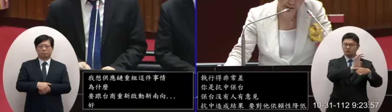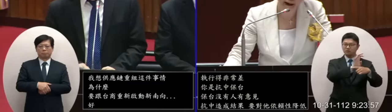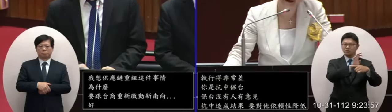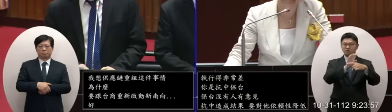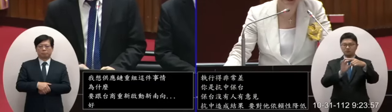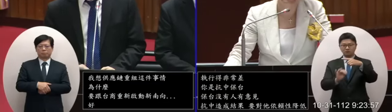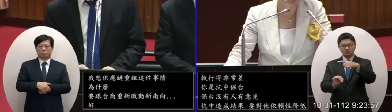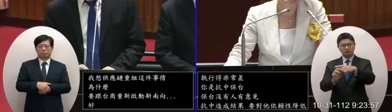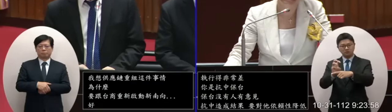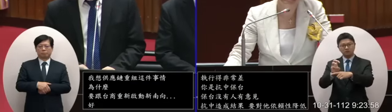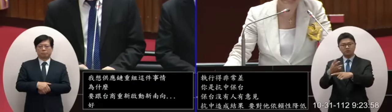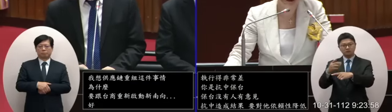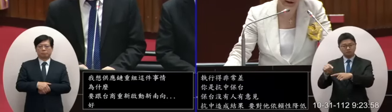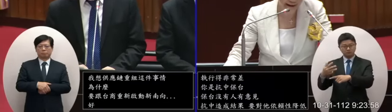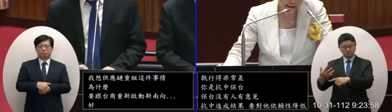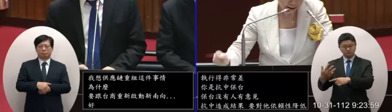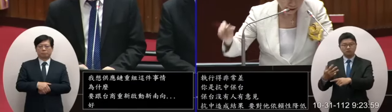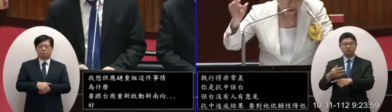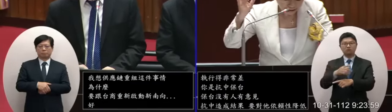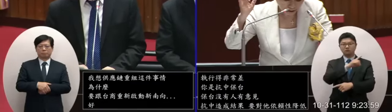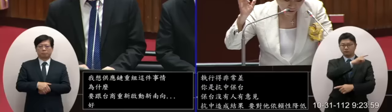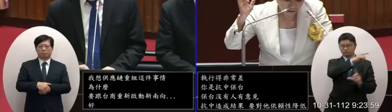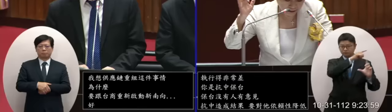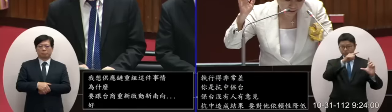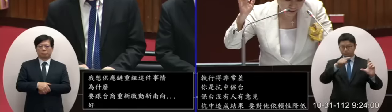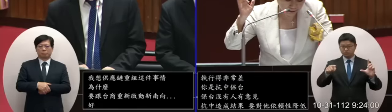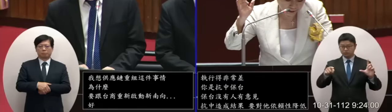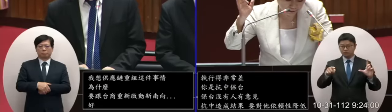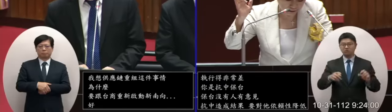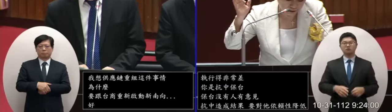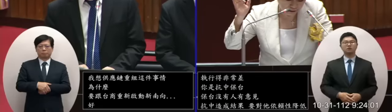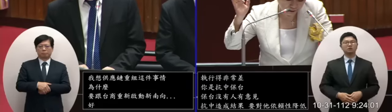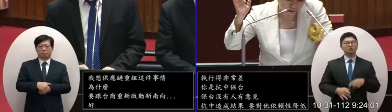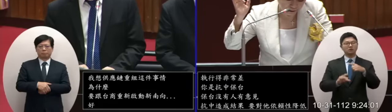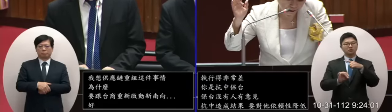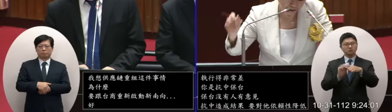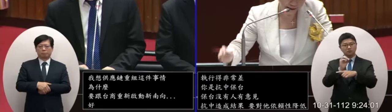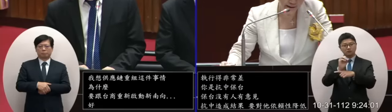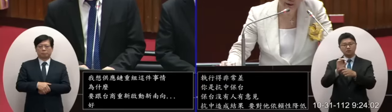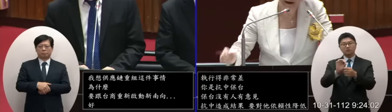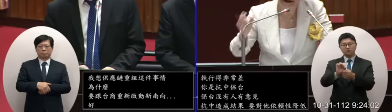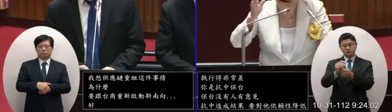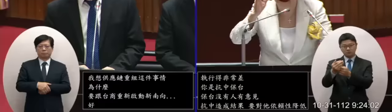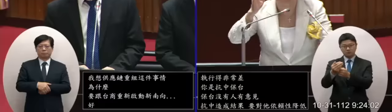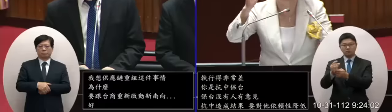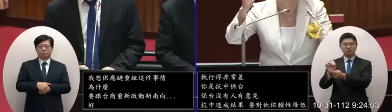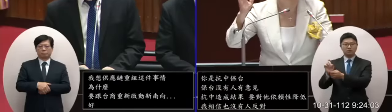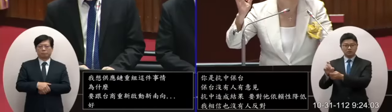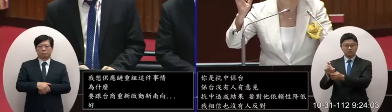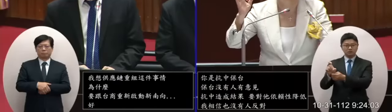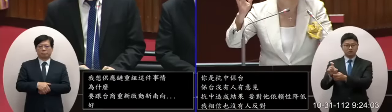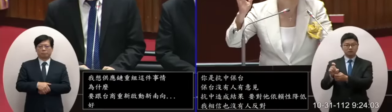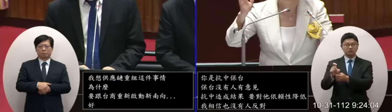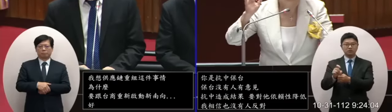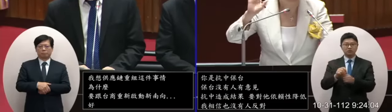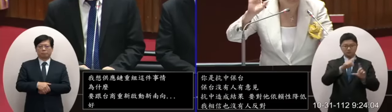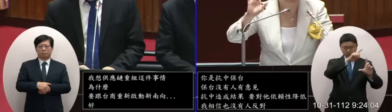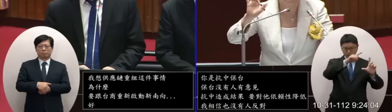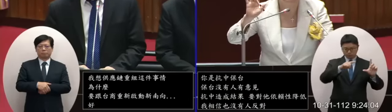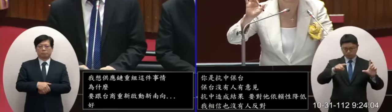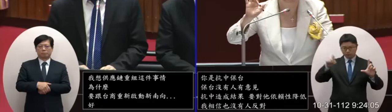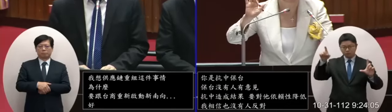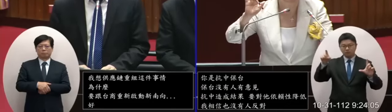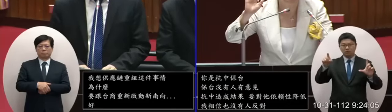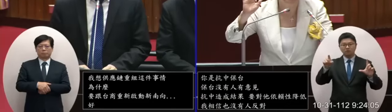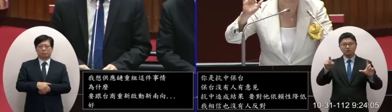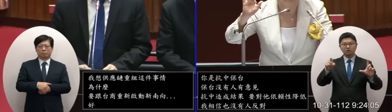到38.8%， OK。然后，但是你看到109年到110年部分，其实你是往上升的，那没有